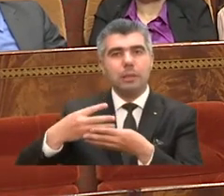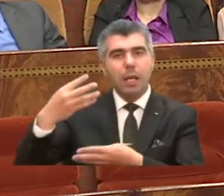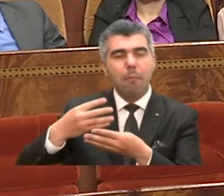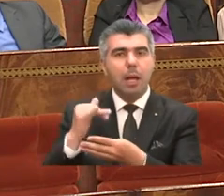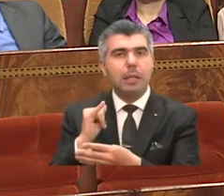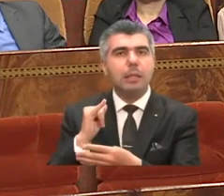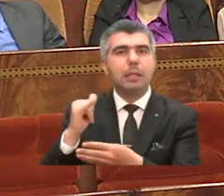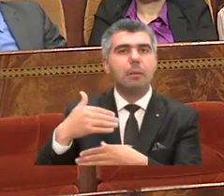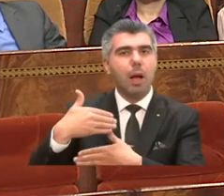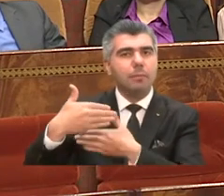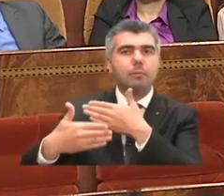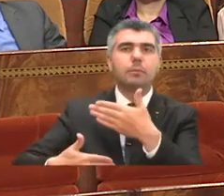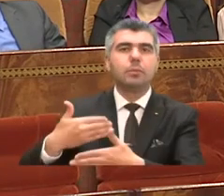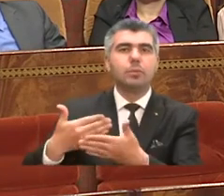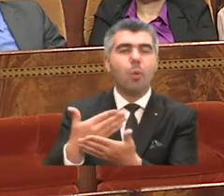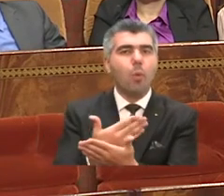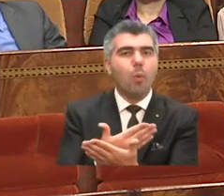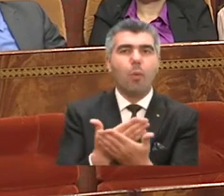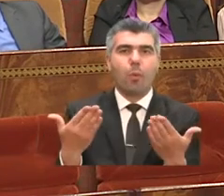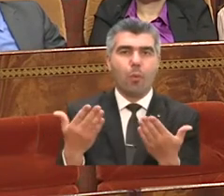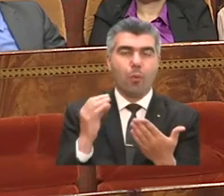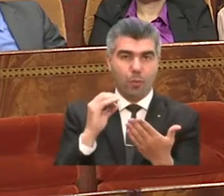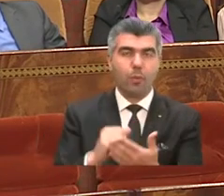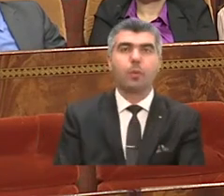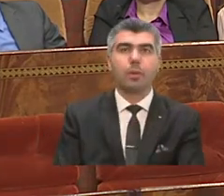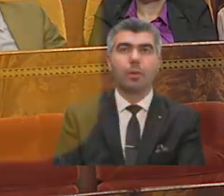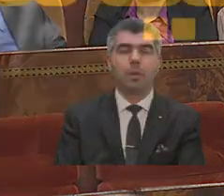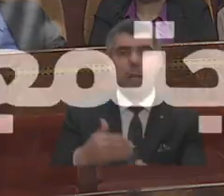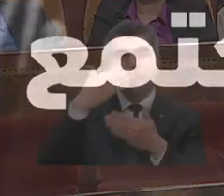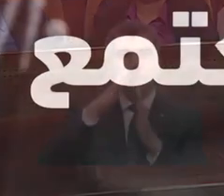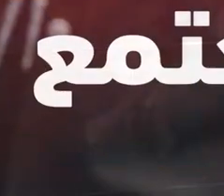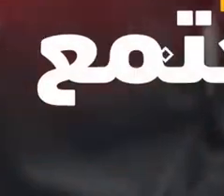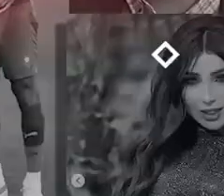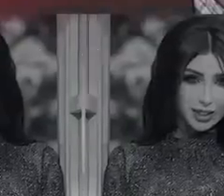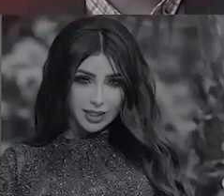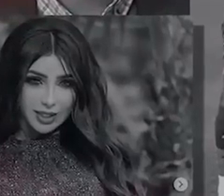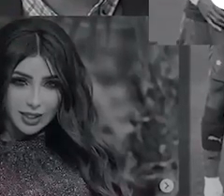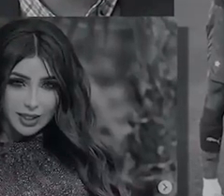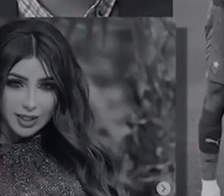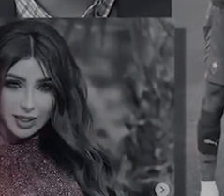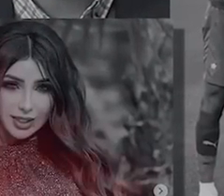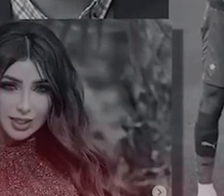متواصل لكل الفنانين في كل يعني في كل الجهات.